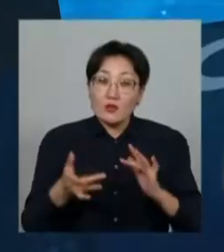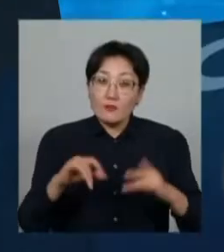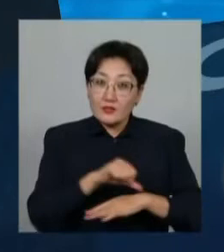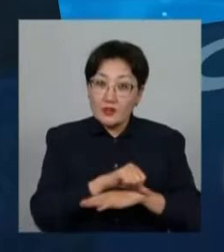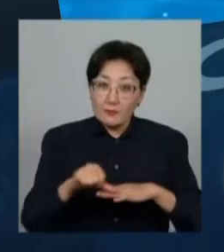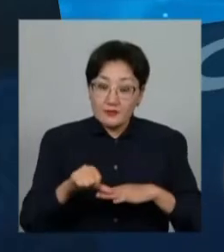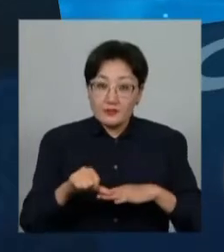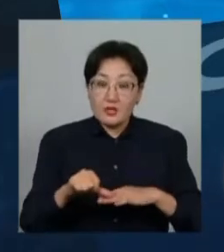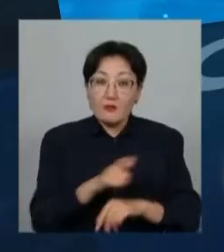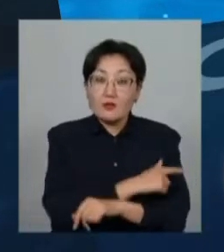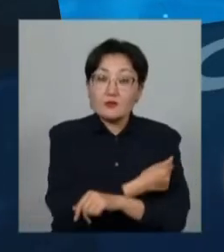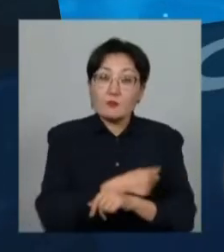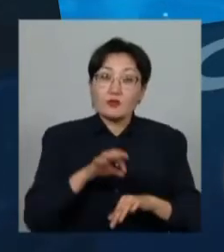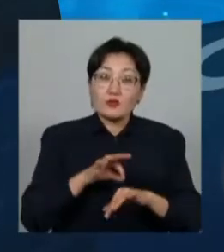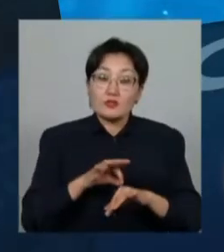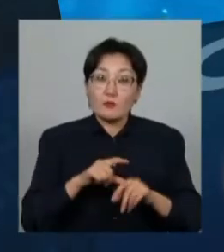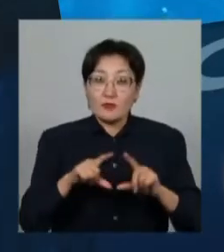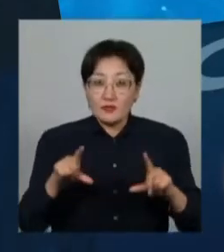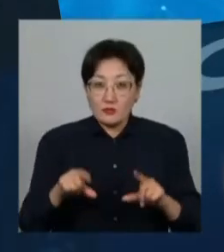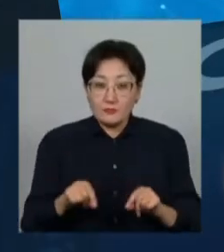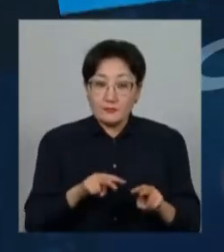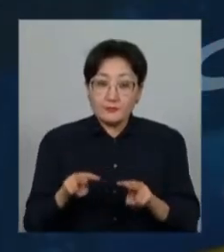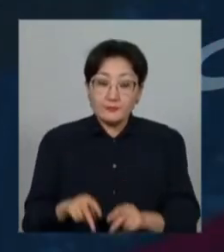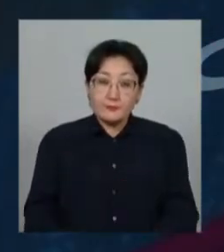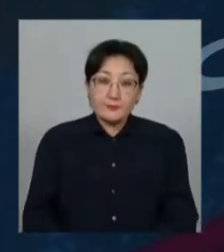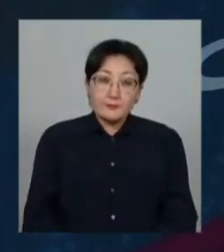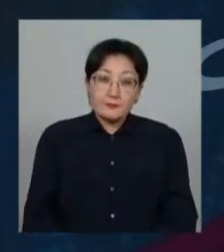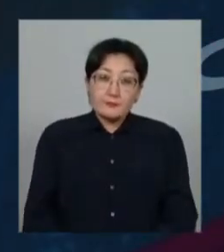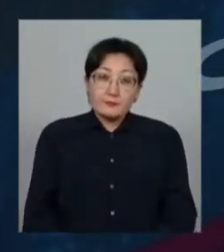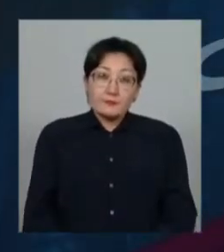сайте Департамента санитарно-эпидемиологического контроля.